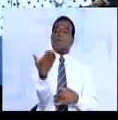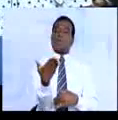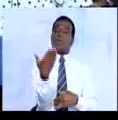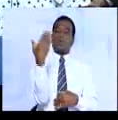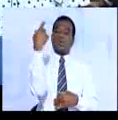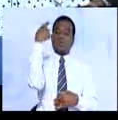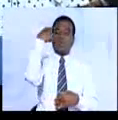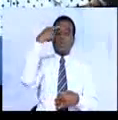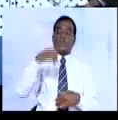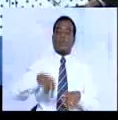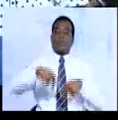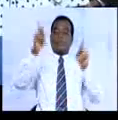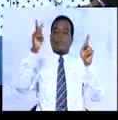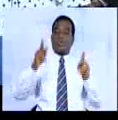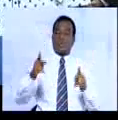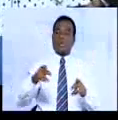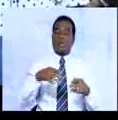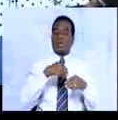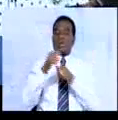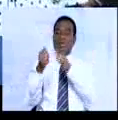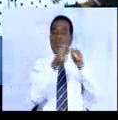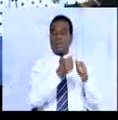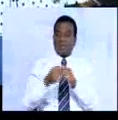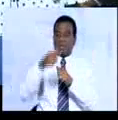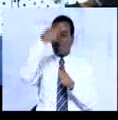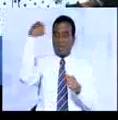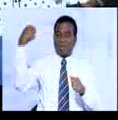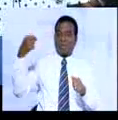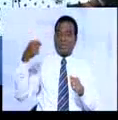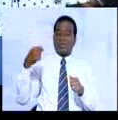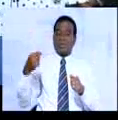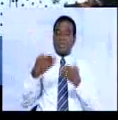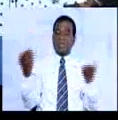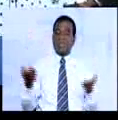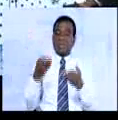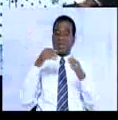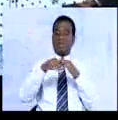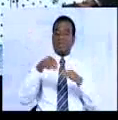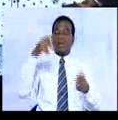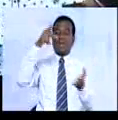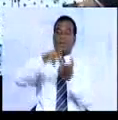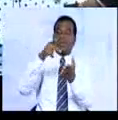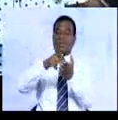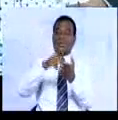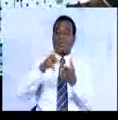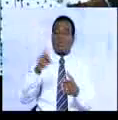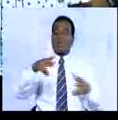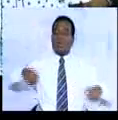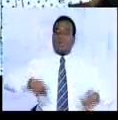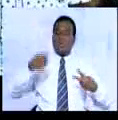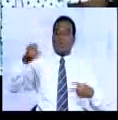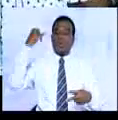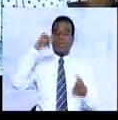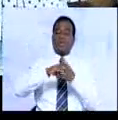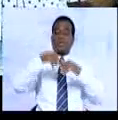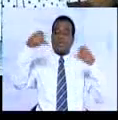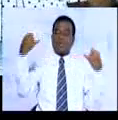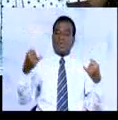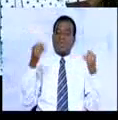nous avoir permis de vivre ça ensemble, parce que tant ici qu'à Paris, où avait lieu à RFI notre